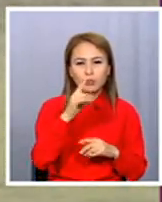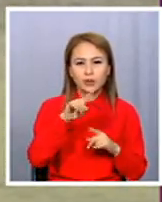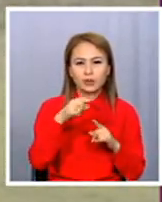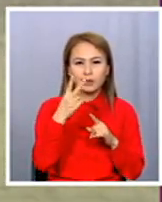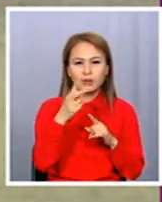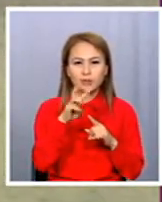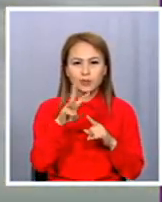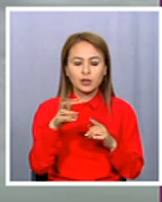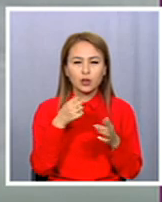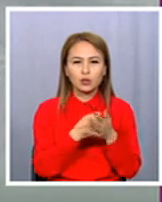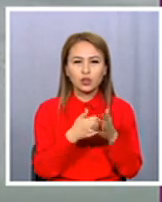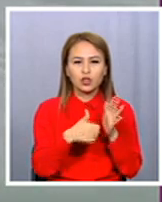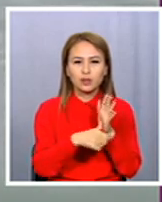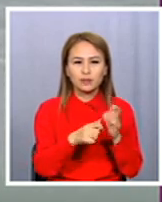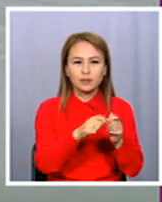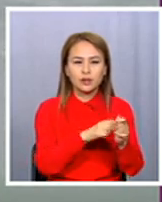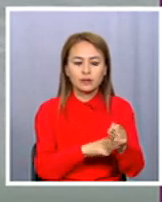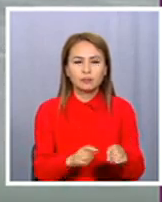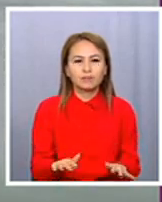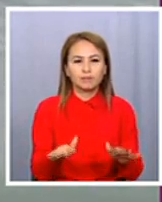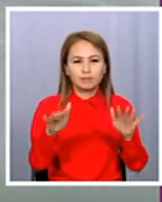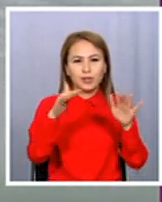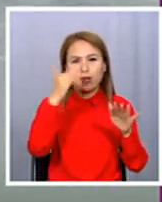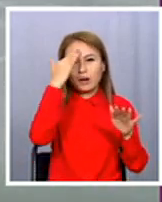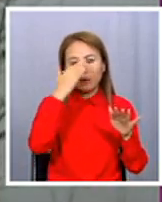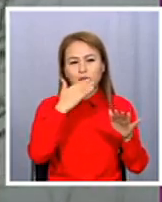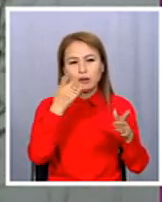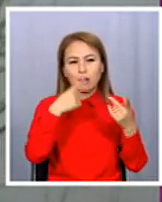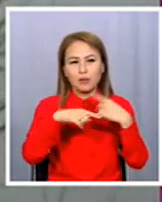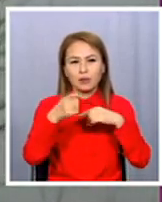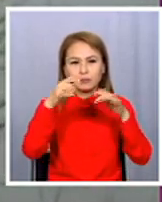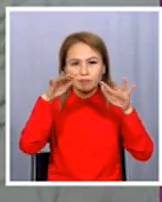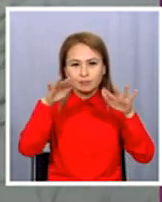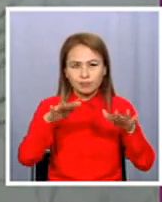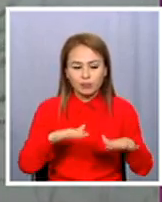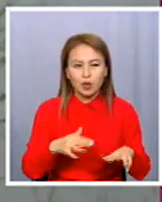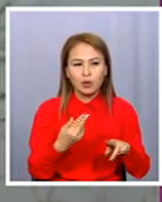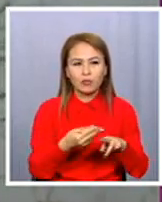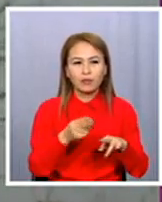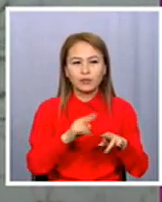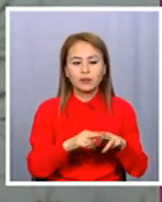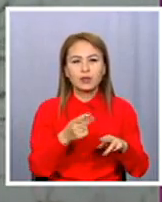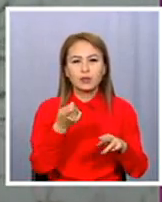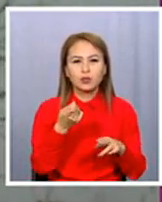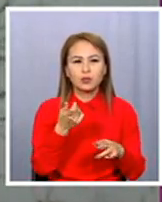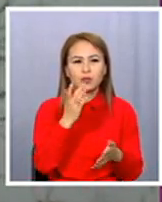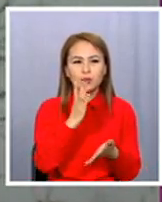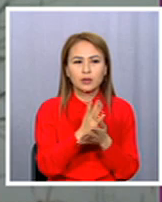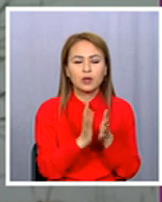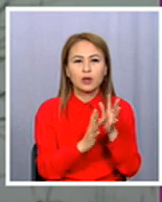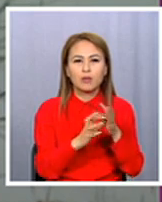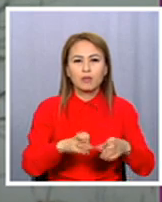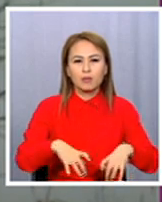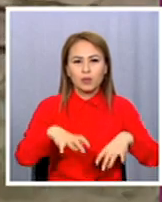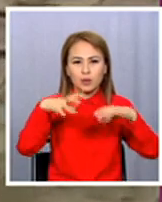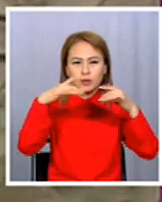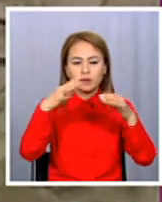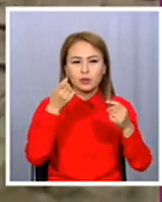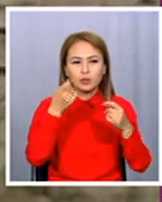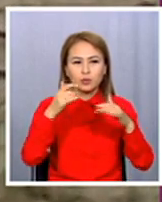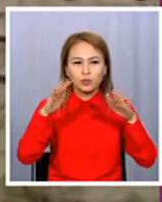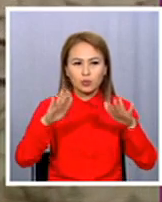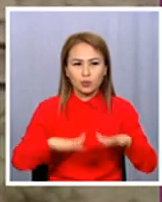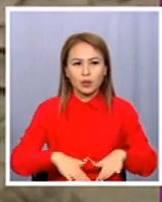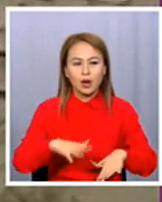6 метрге дейін көтеріледі. Жаздың ортасына қарай сіңіп және булану мөлшерінің артуына байланысты көлдердің деңгейлері күрт төмендейді,